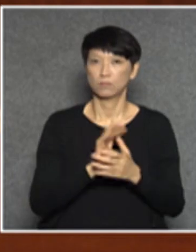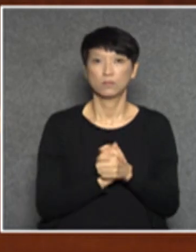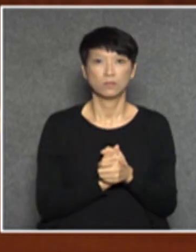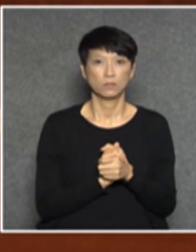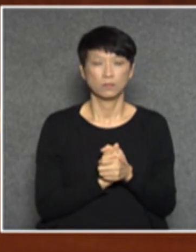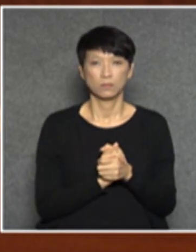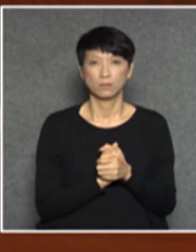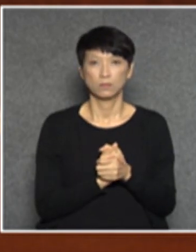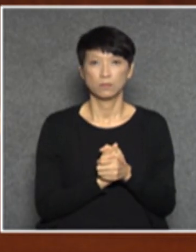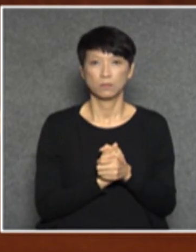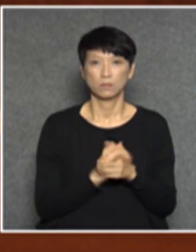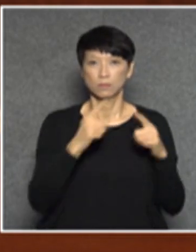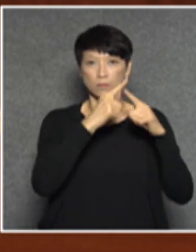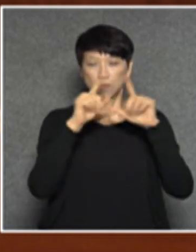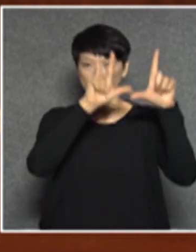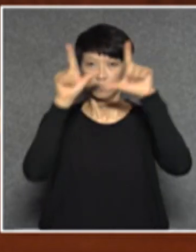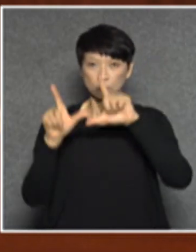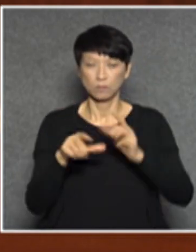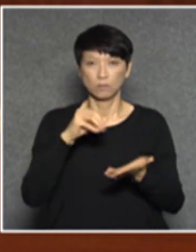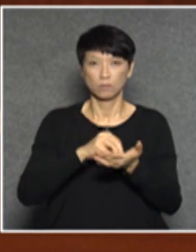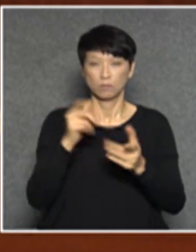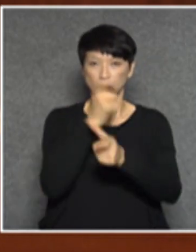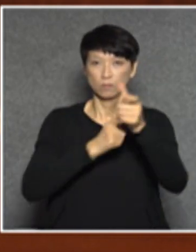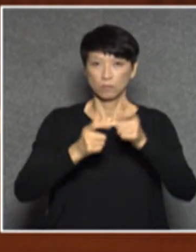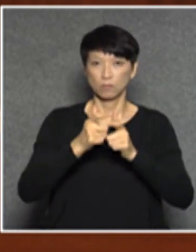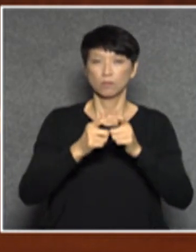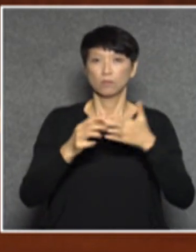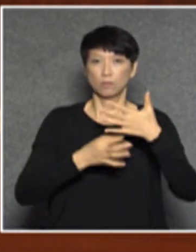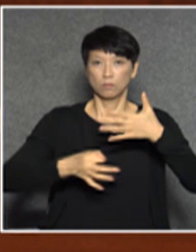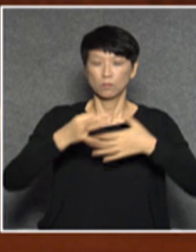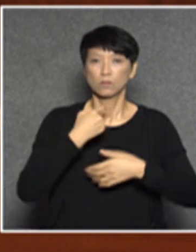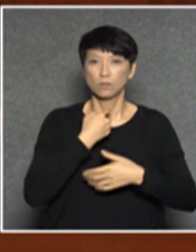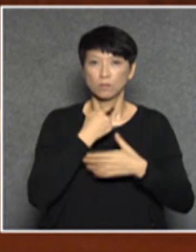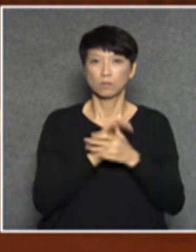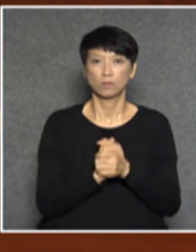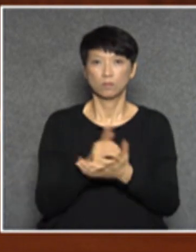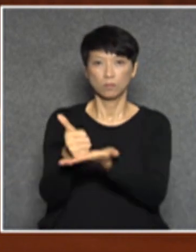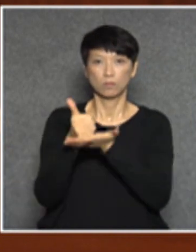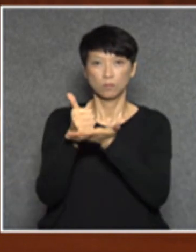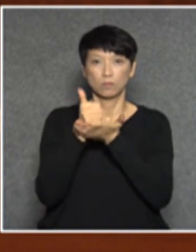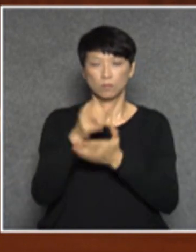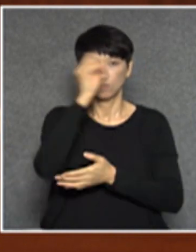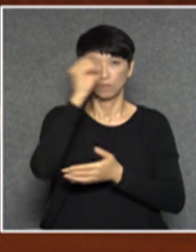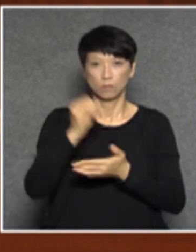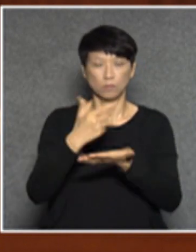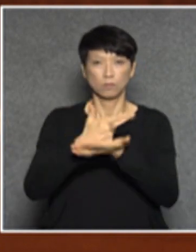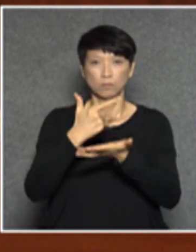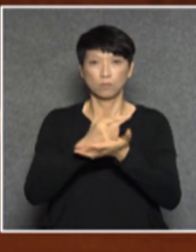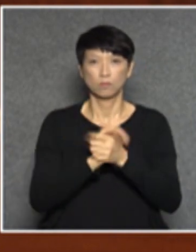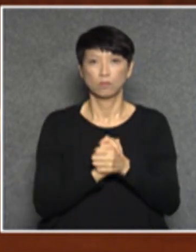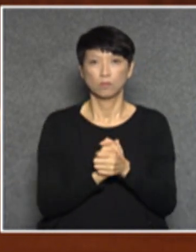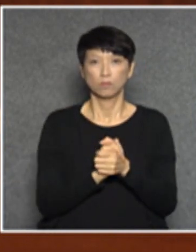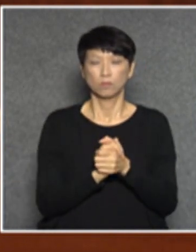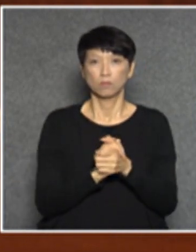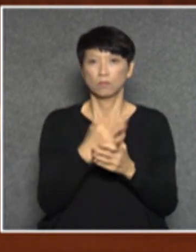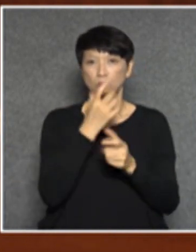要改善民生，香港必須有經濟增長，必須維持高就業率，集中力量避免經濟受損，盡快